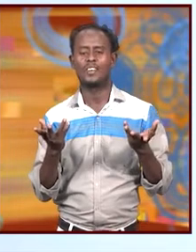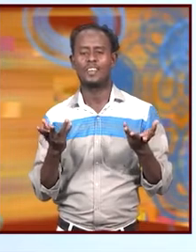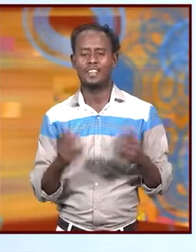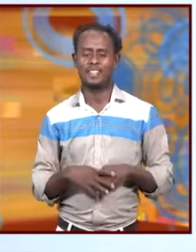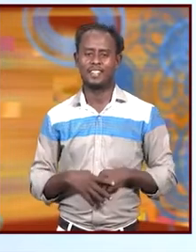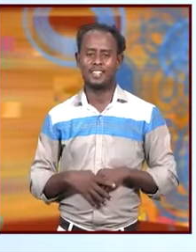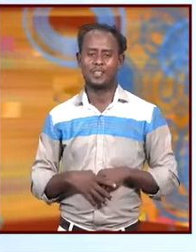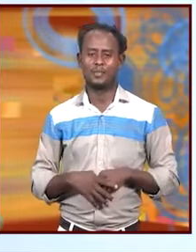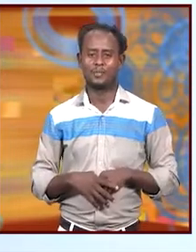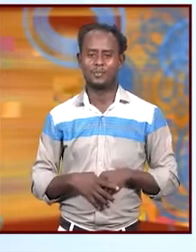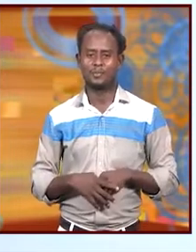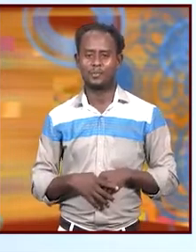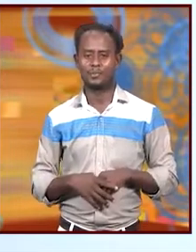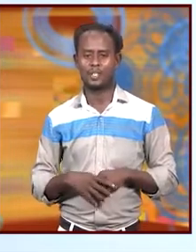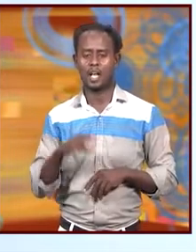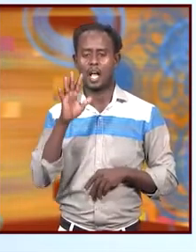ஆமாம்,